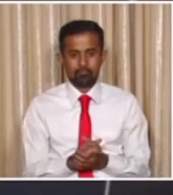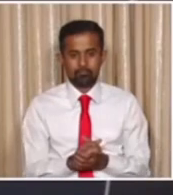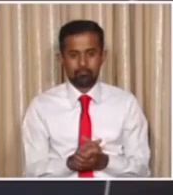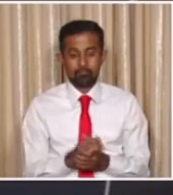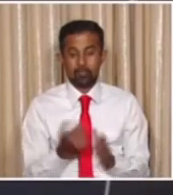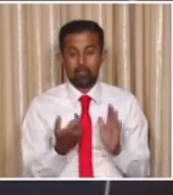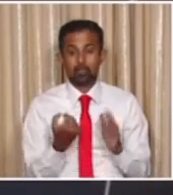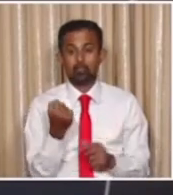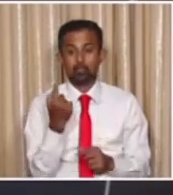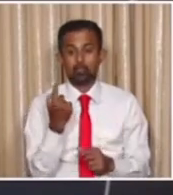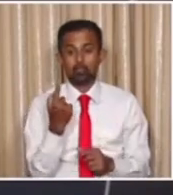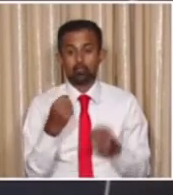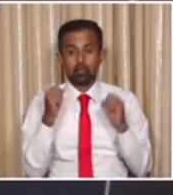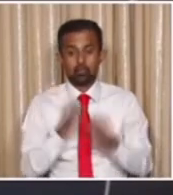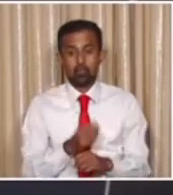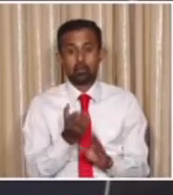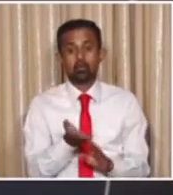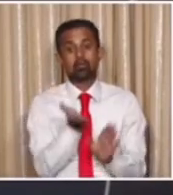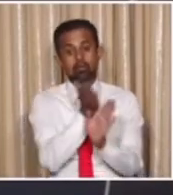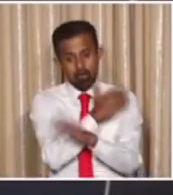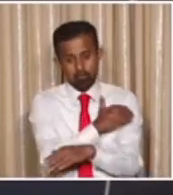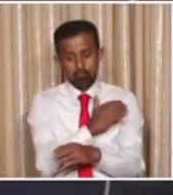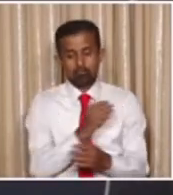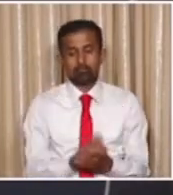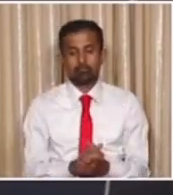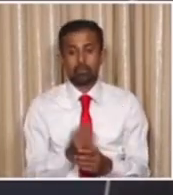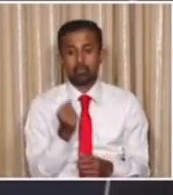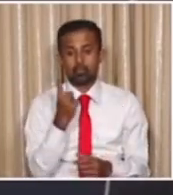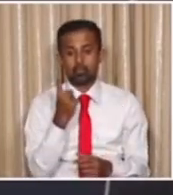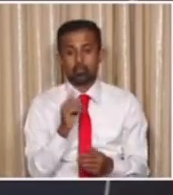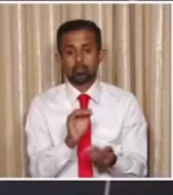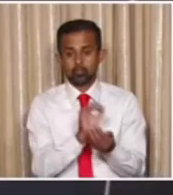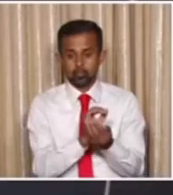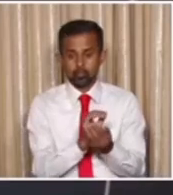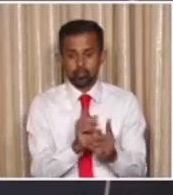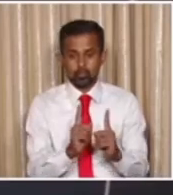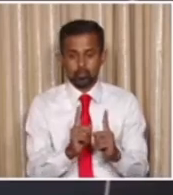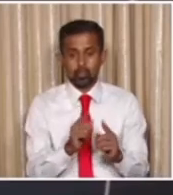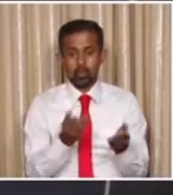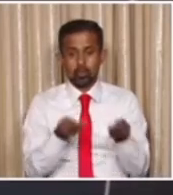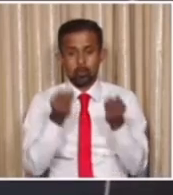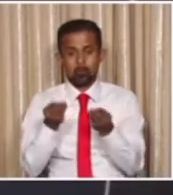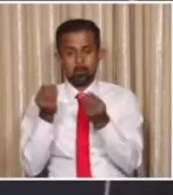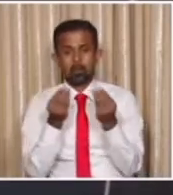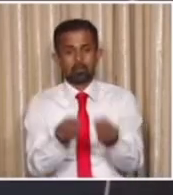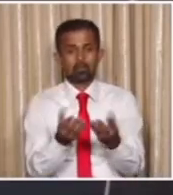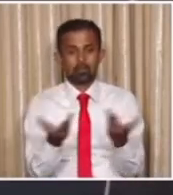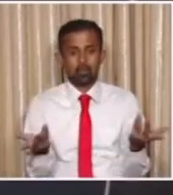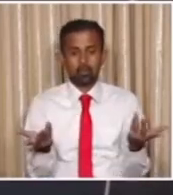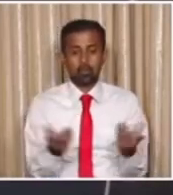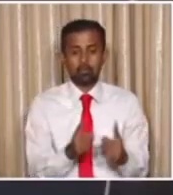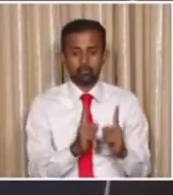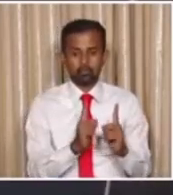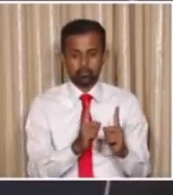මේ රුපියල කඩා වැටුනේ ඊට පෙර. රුපියල අල්ලගෙන හිටියා. ෆ්ලෝට් වෙන්න දුන්නේ නෑ.